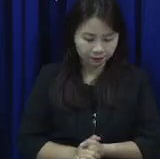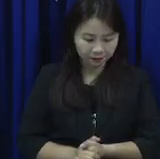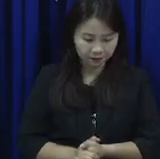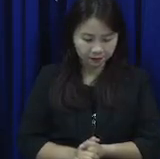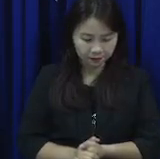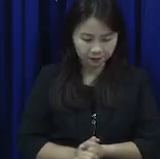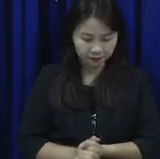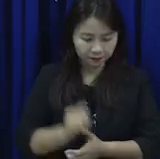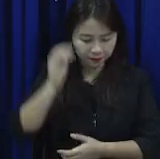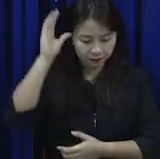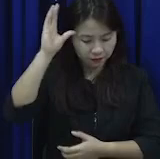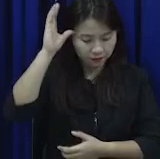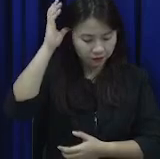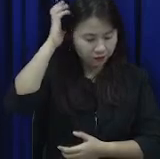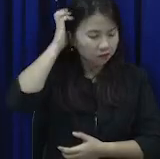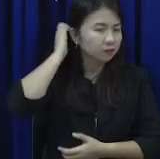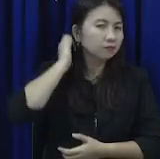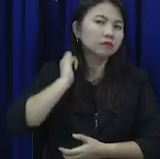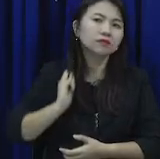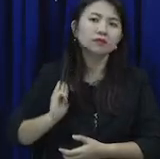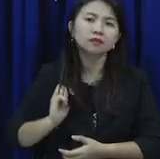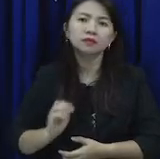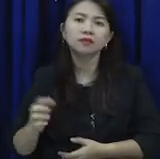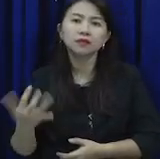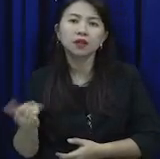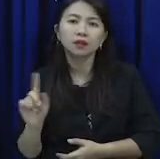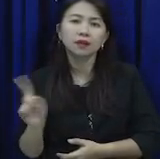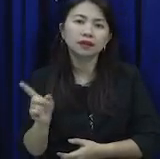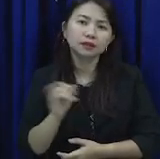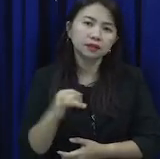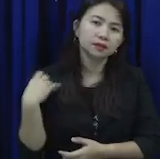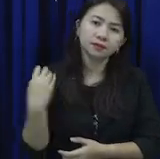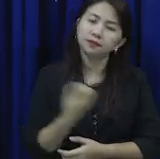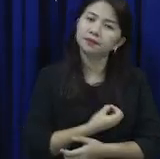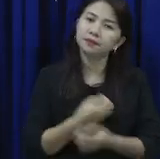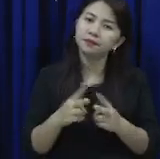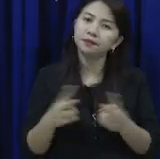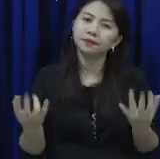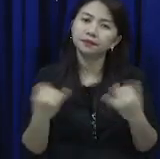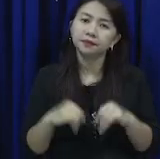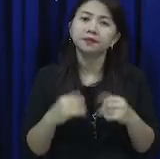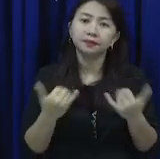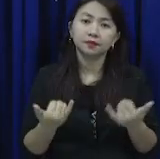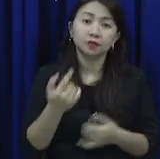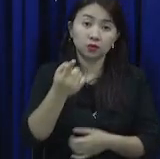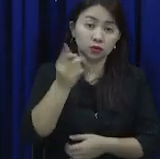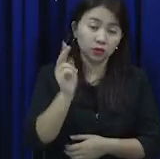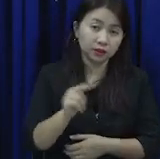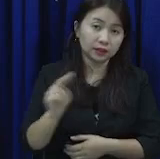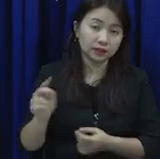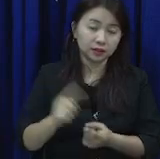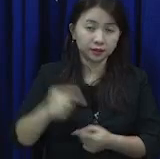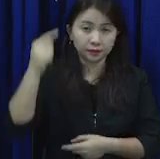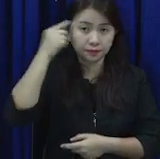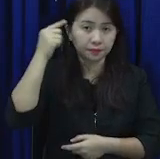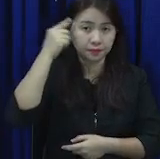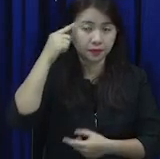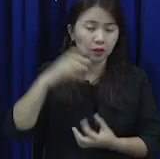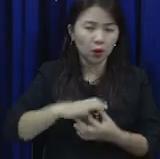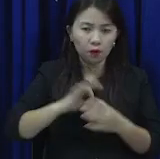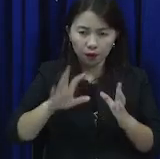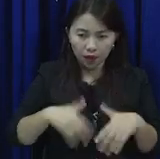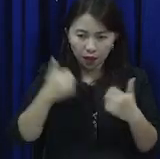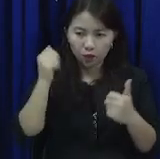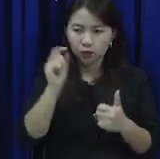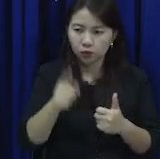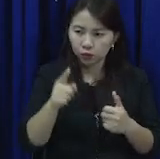ito lang yan young people ah ang point natin dito is that Ah You have to you have to think of How you